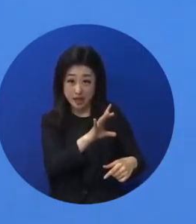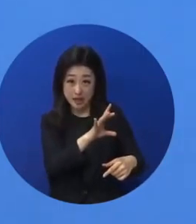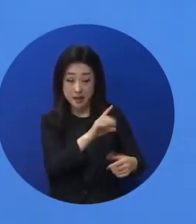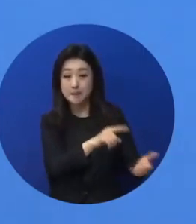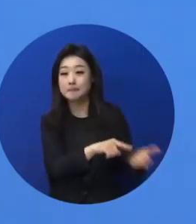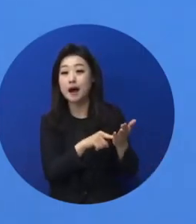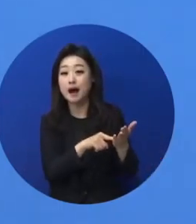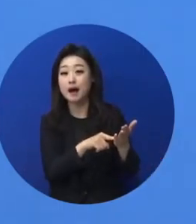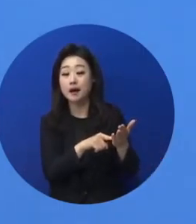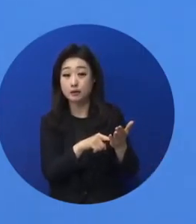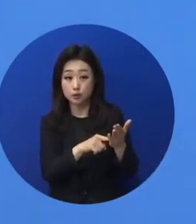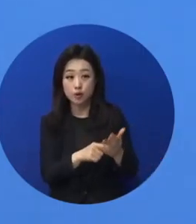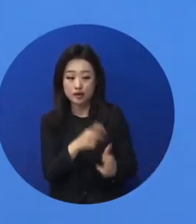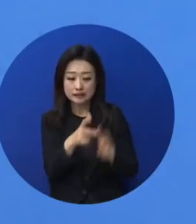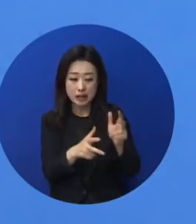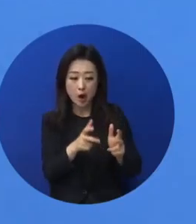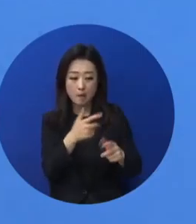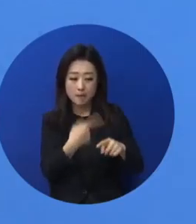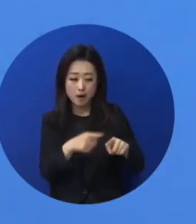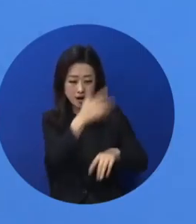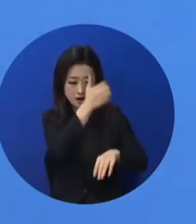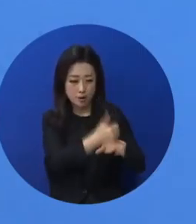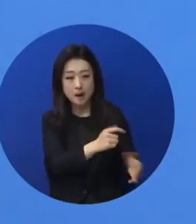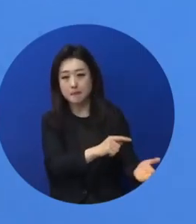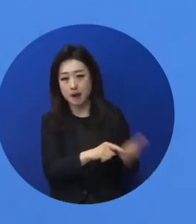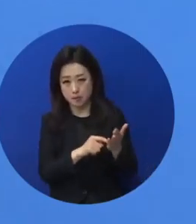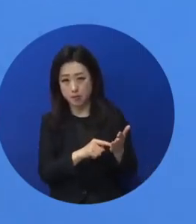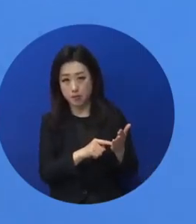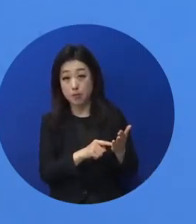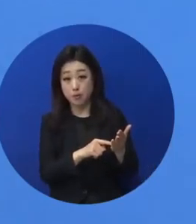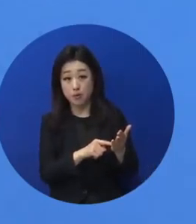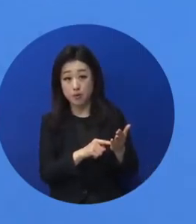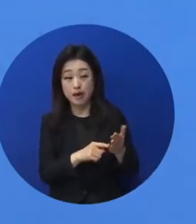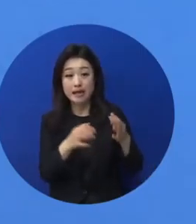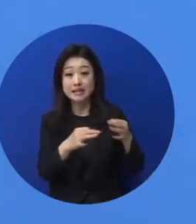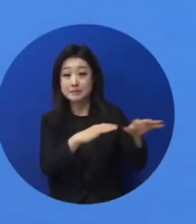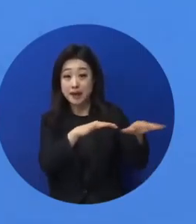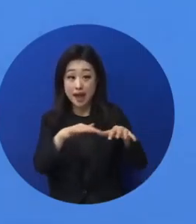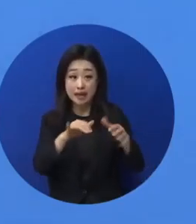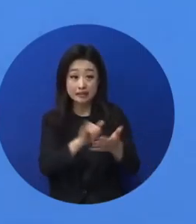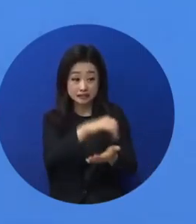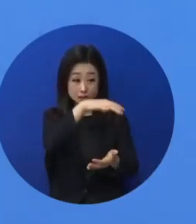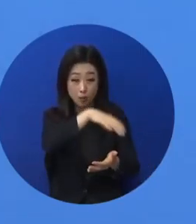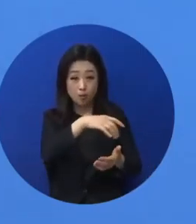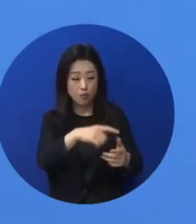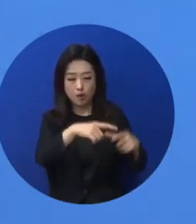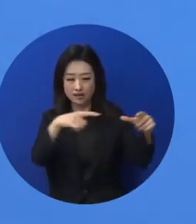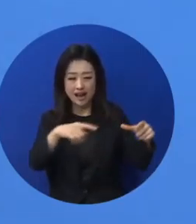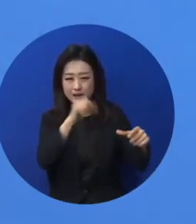했었습니다. 그런 용역 결과도 발표를 했죠. 그 뜻은 무엇이냐면은 김해 신공항으로 가서는 안 된다는